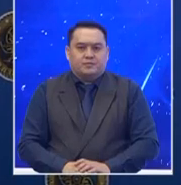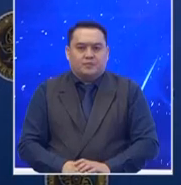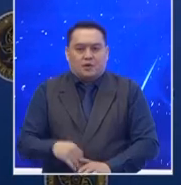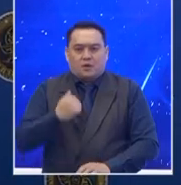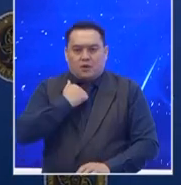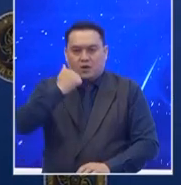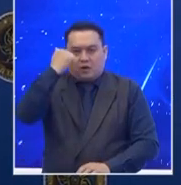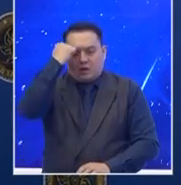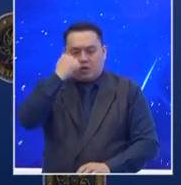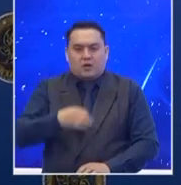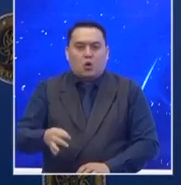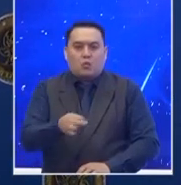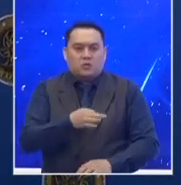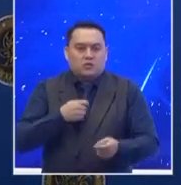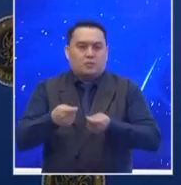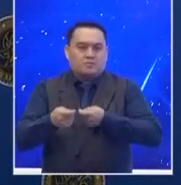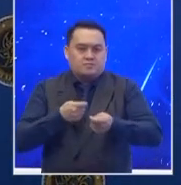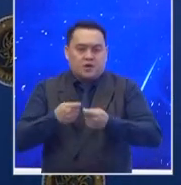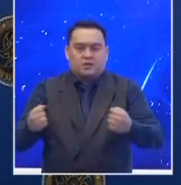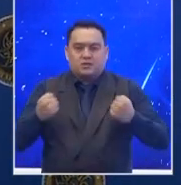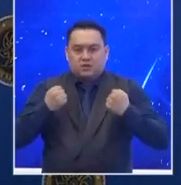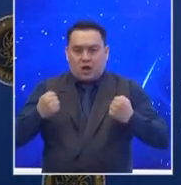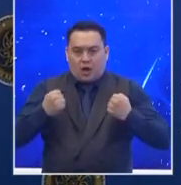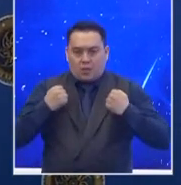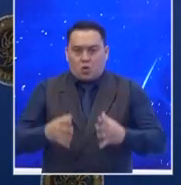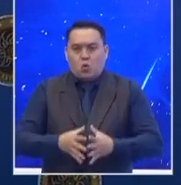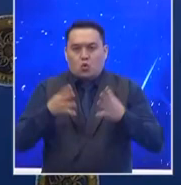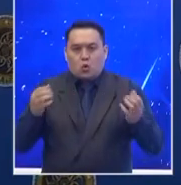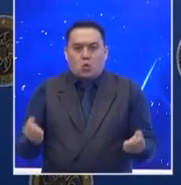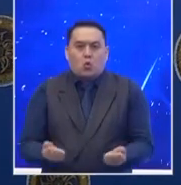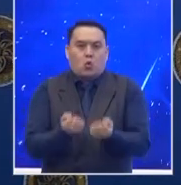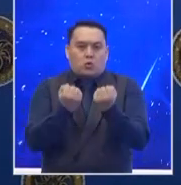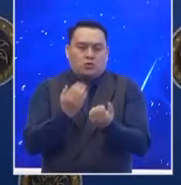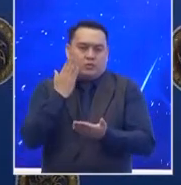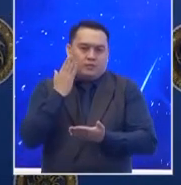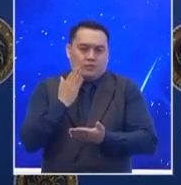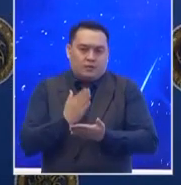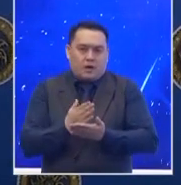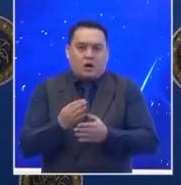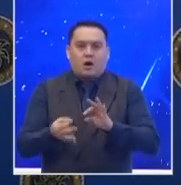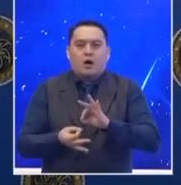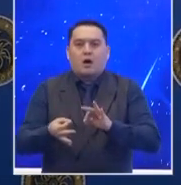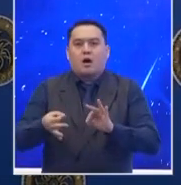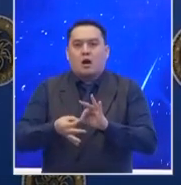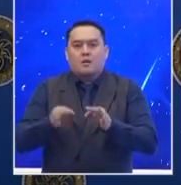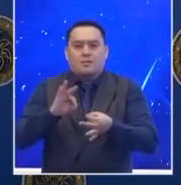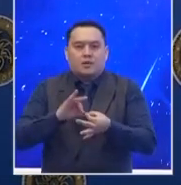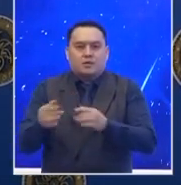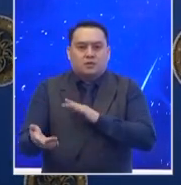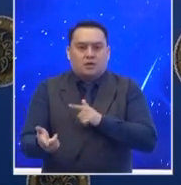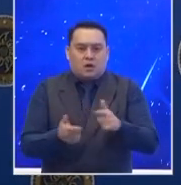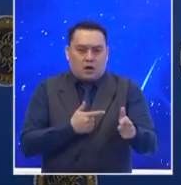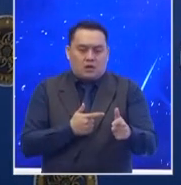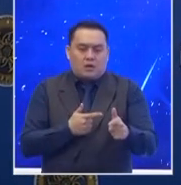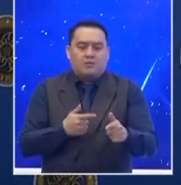Алматы облысының башылығына рахмет. Өңірдегі спорттың дамуына үлкен қолдаулар көрсетіп жатыр. Олимпиадаға тыңғылықты дайындығымызға